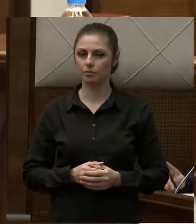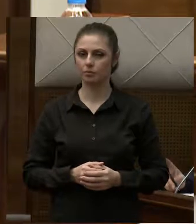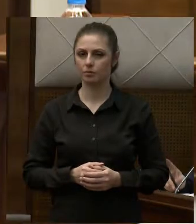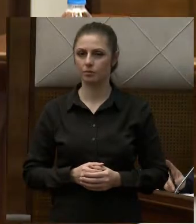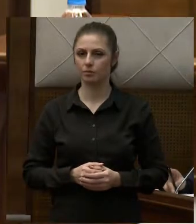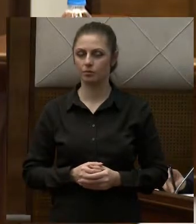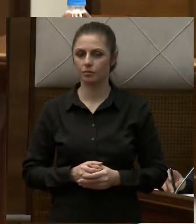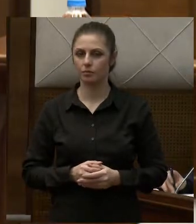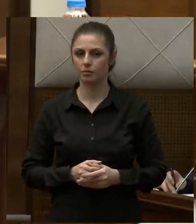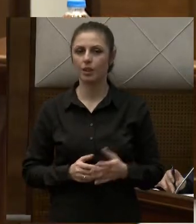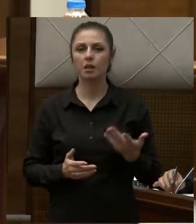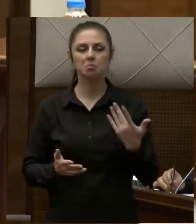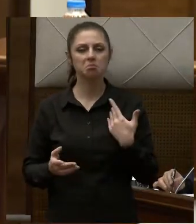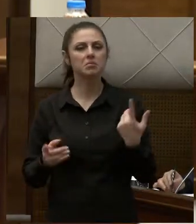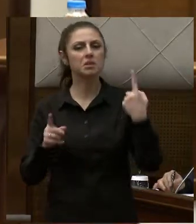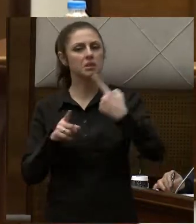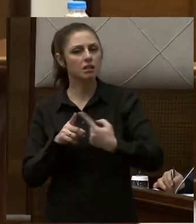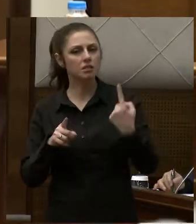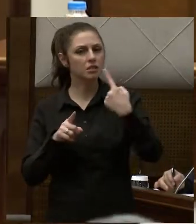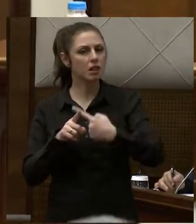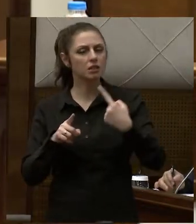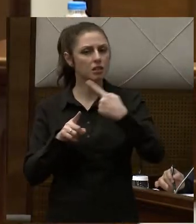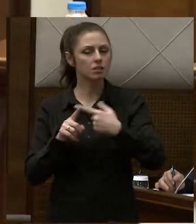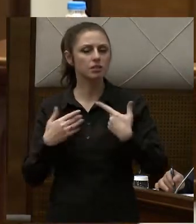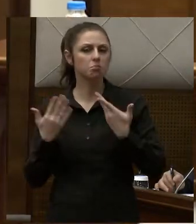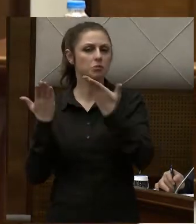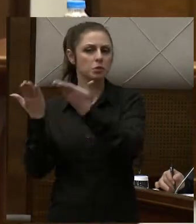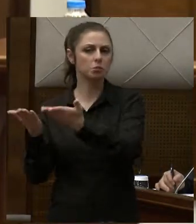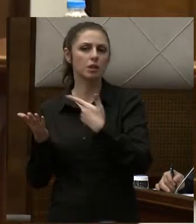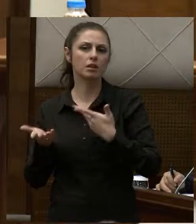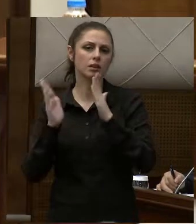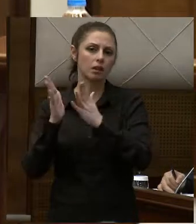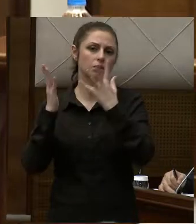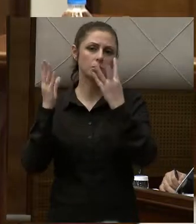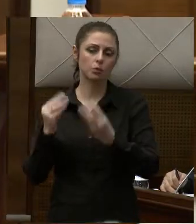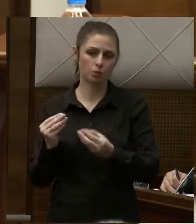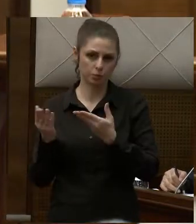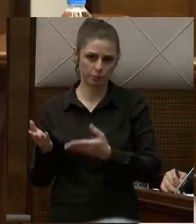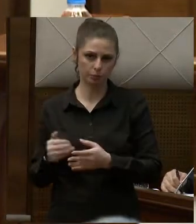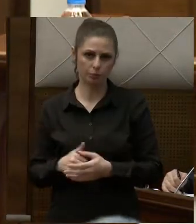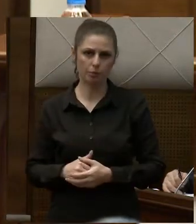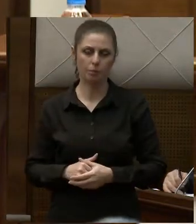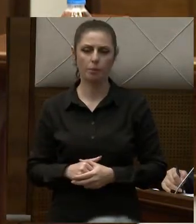Karınca karınca katkımızı sunmaya devam etmeliyiz. Ama dediğim gibi